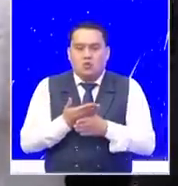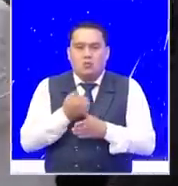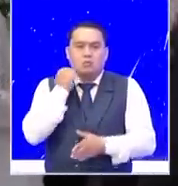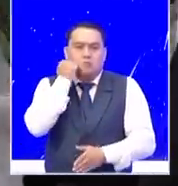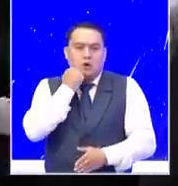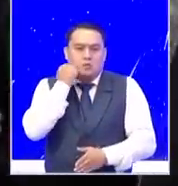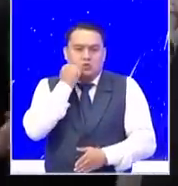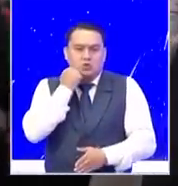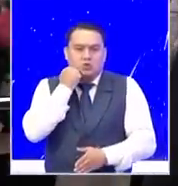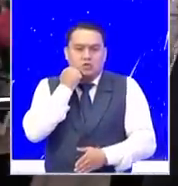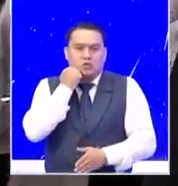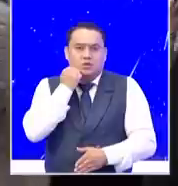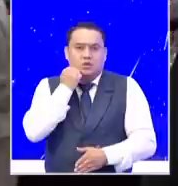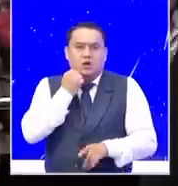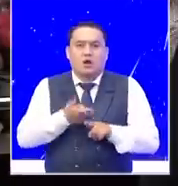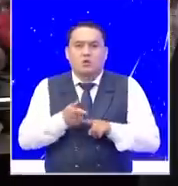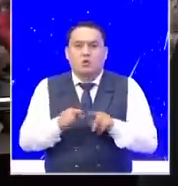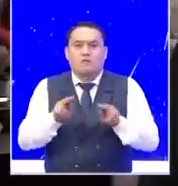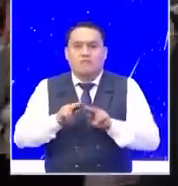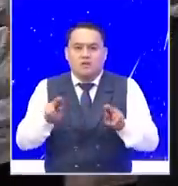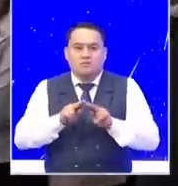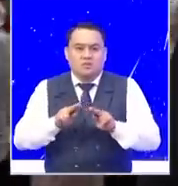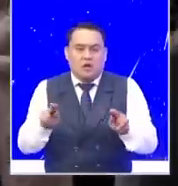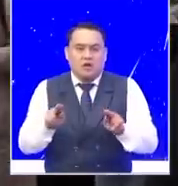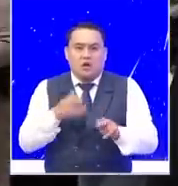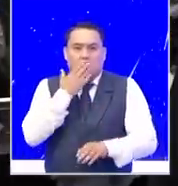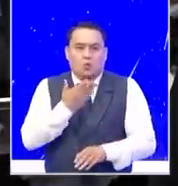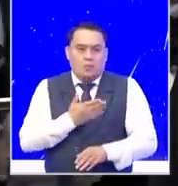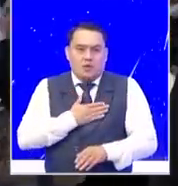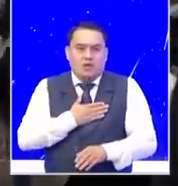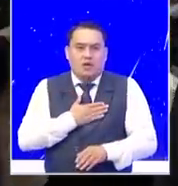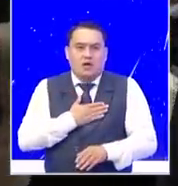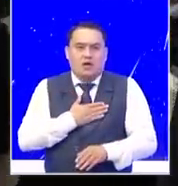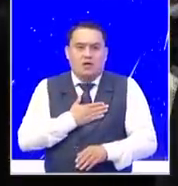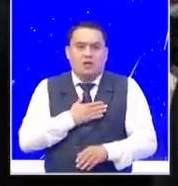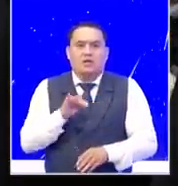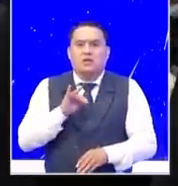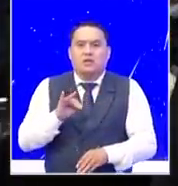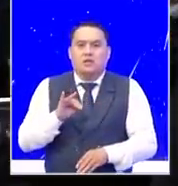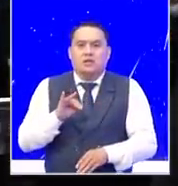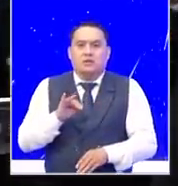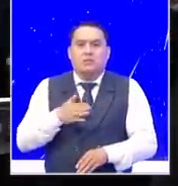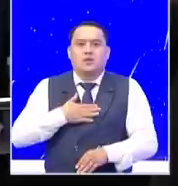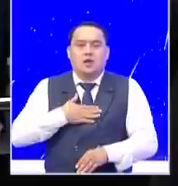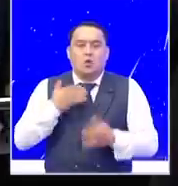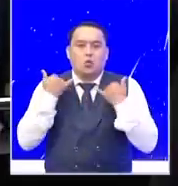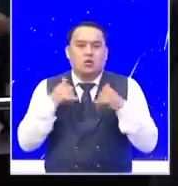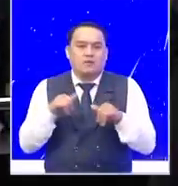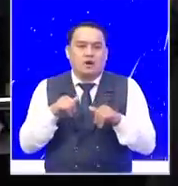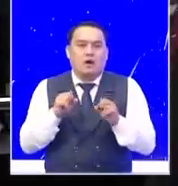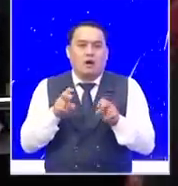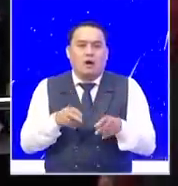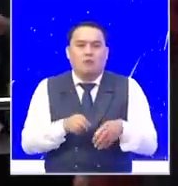бабушке, которая воспитала его, которая его любила больше жизни. И меня очень удивило, когда он